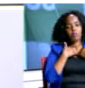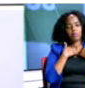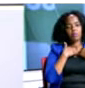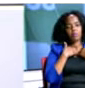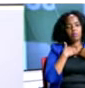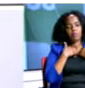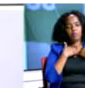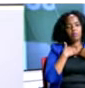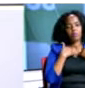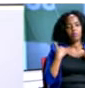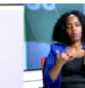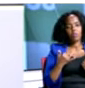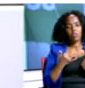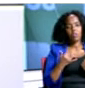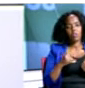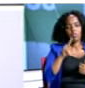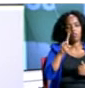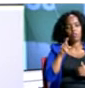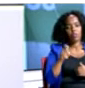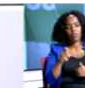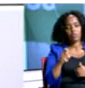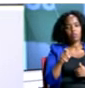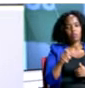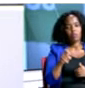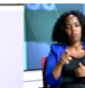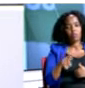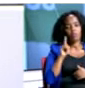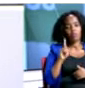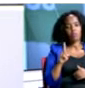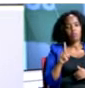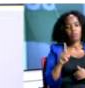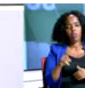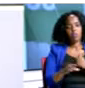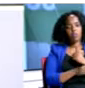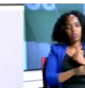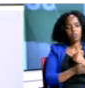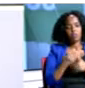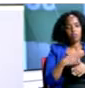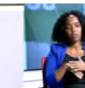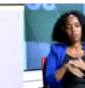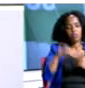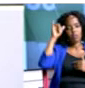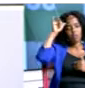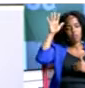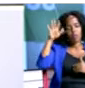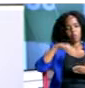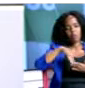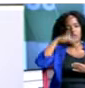Hayyee waan namarratti egaa akkana gaafateetti deebisuu yaada. Tokkoffaan egaa akka biyya keenyaatti nama tokko qofarratti amma kan